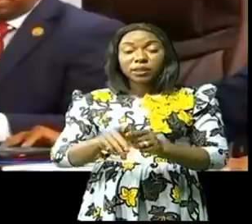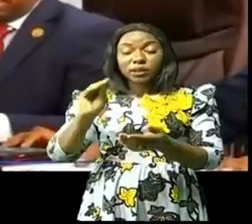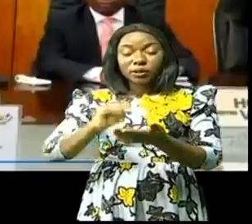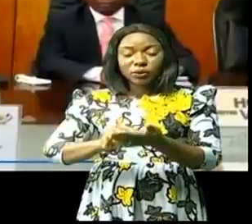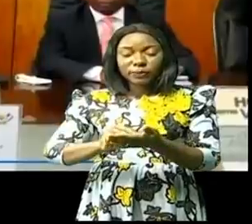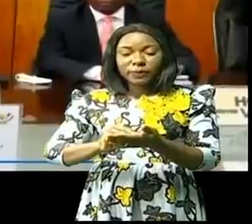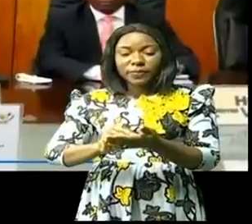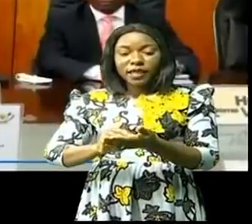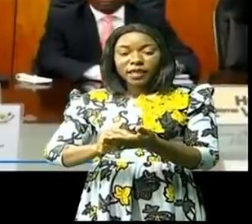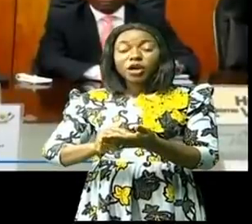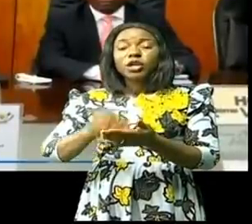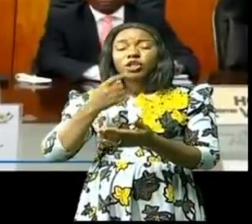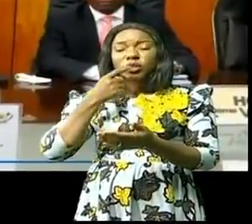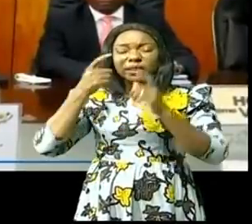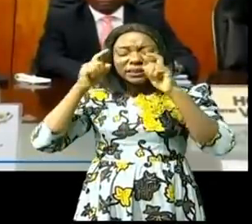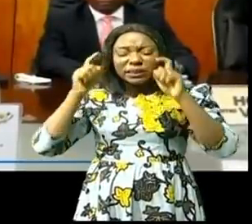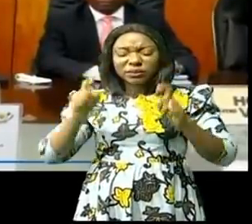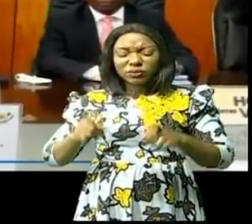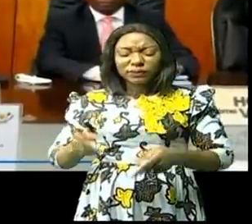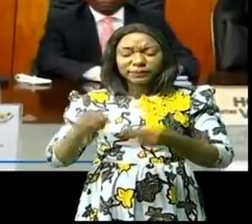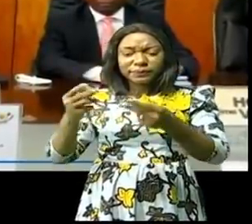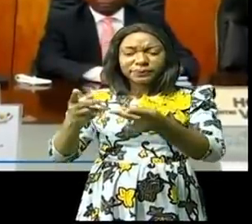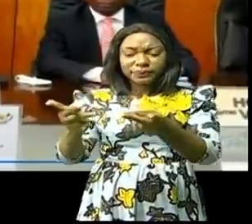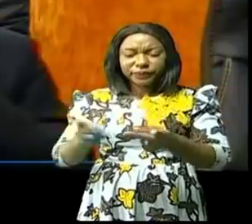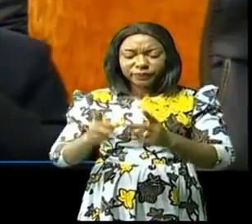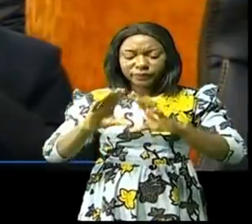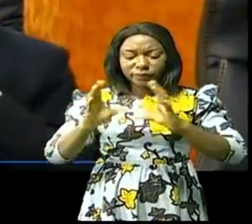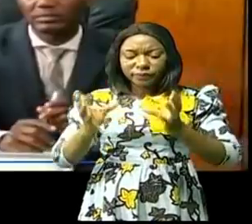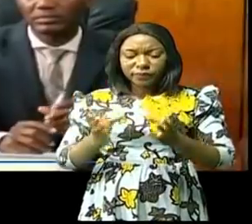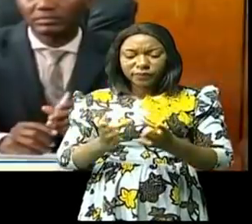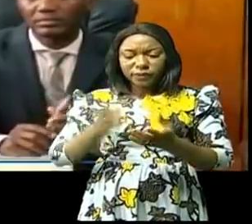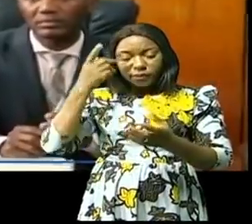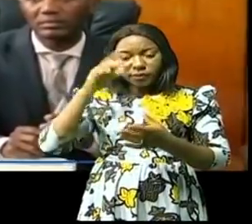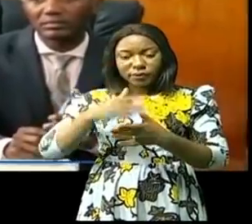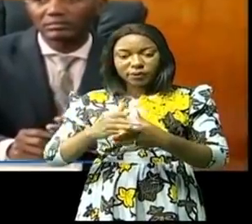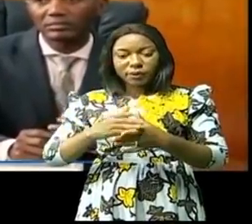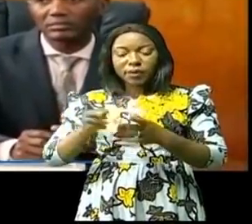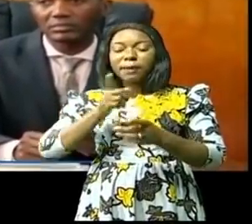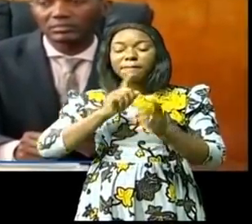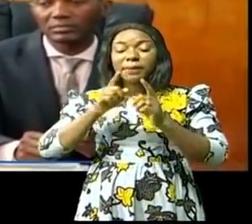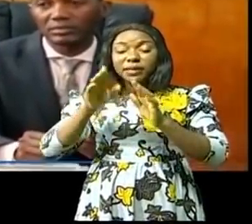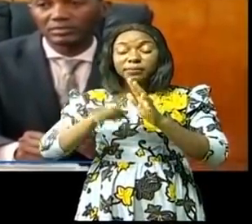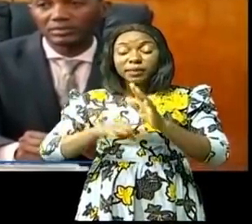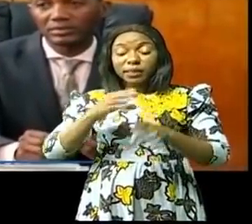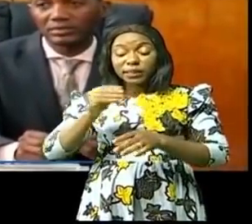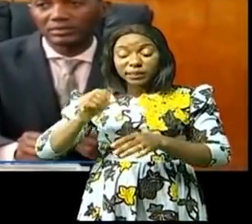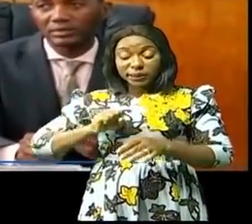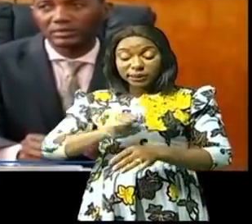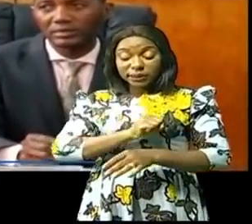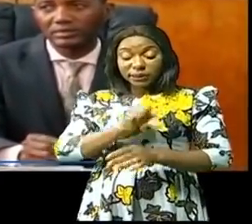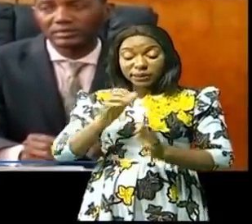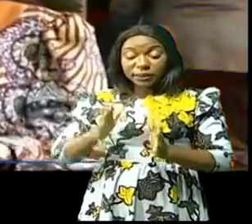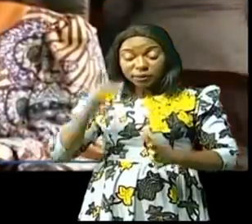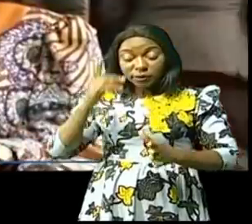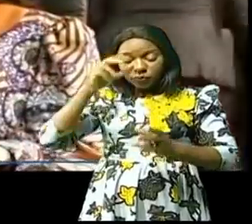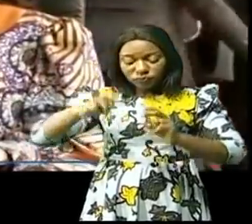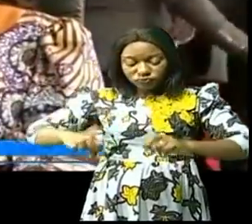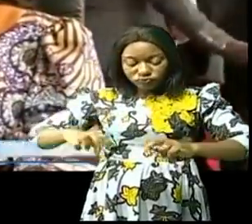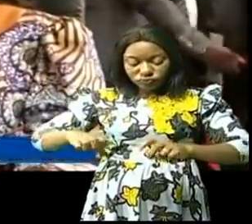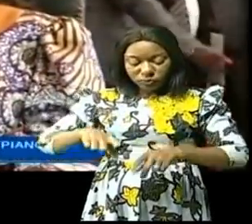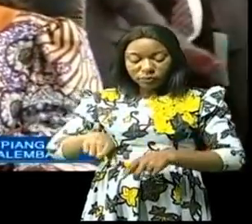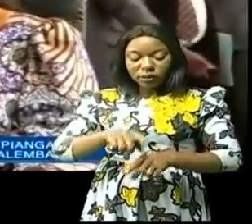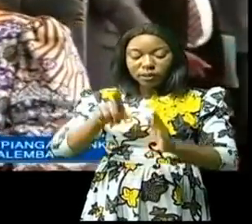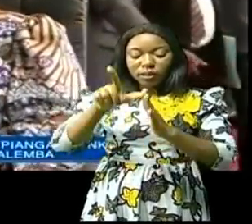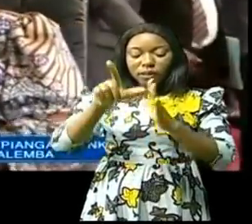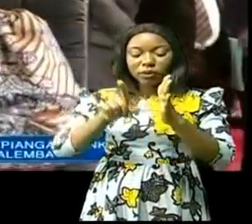institutions ont convenu de mettre en place une commission mixte paritaire Assemblée nationale-Sénat pour harmoniser les vues sur la